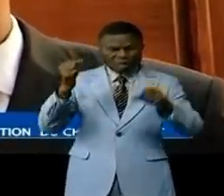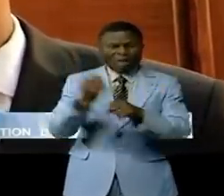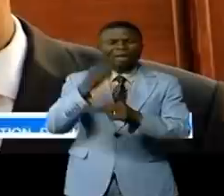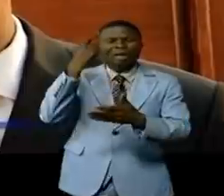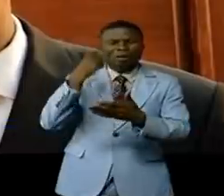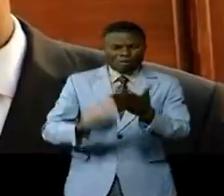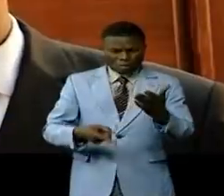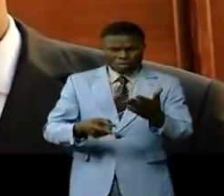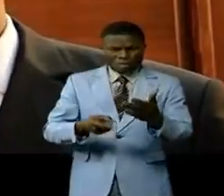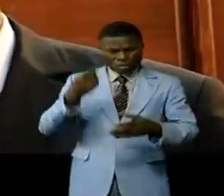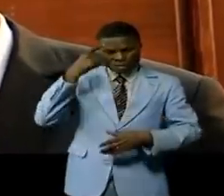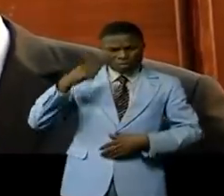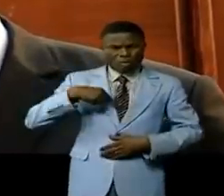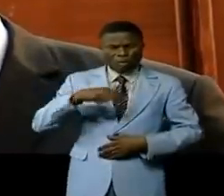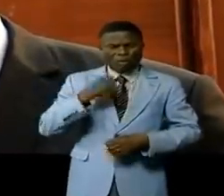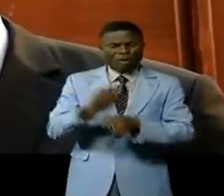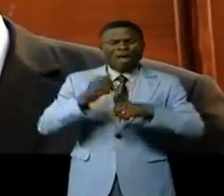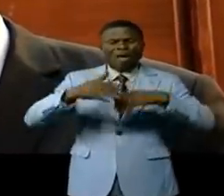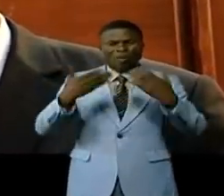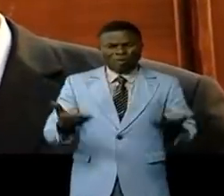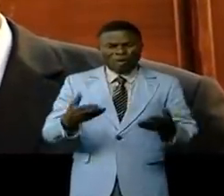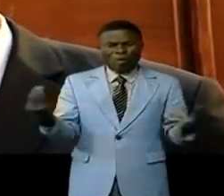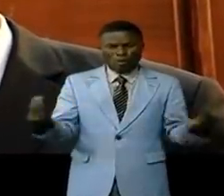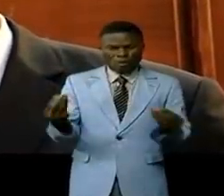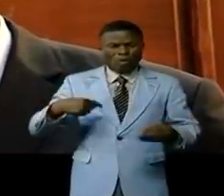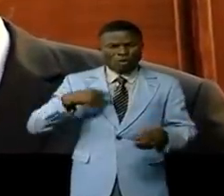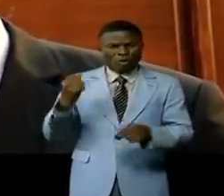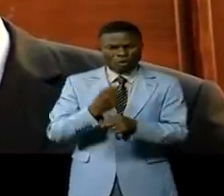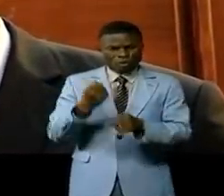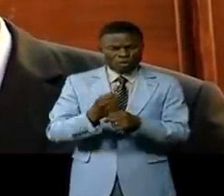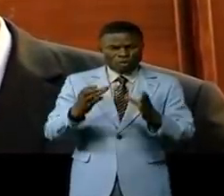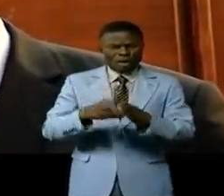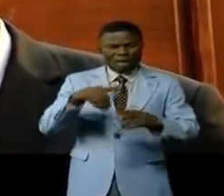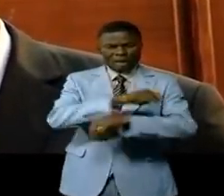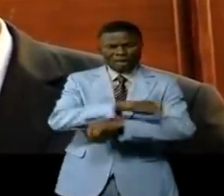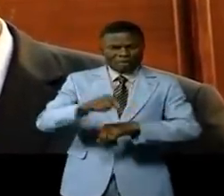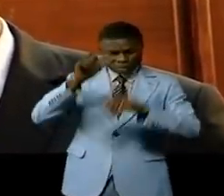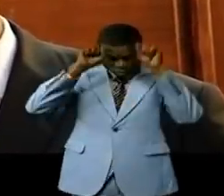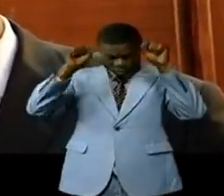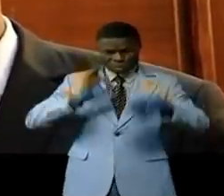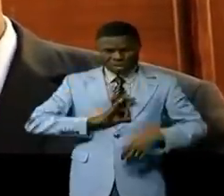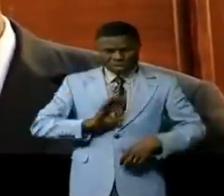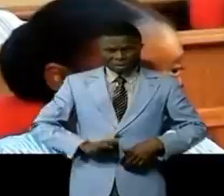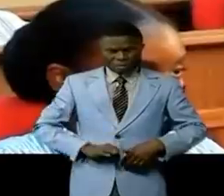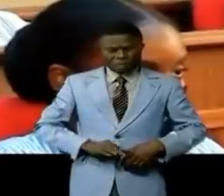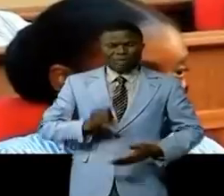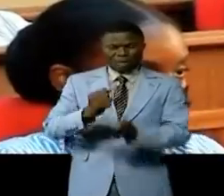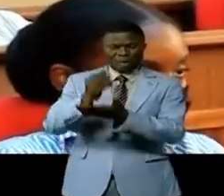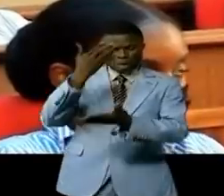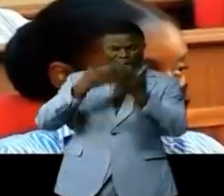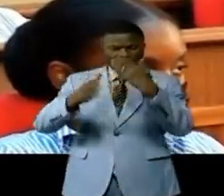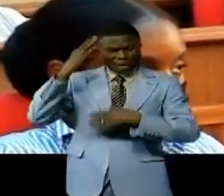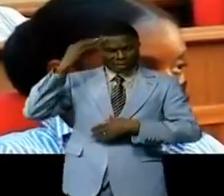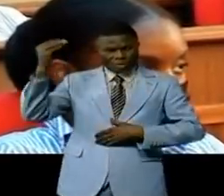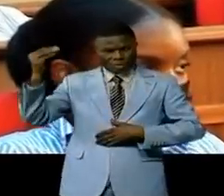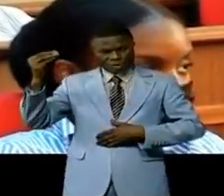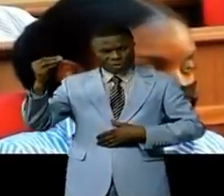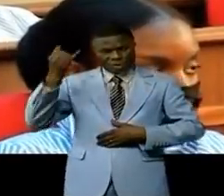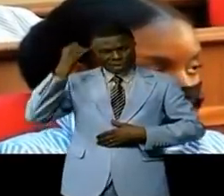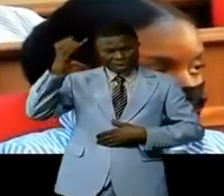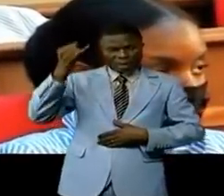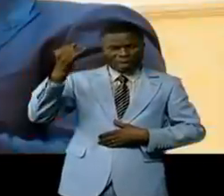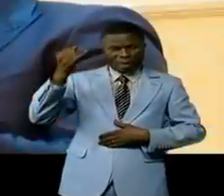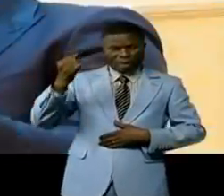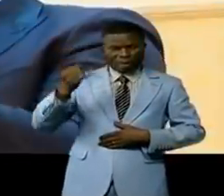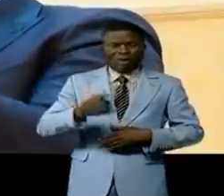qui nous sommes, comment nous travaillons et pourquoi nous travaillons de cette manière-là. Ça permet, dans cet échange, ce partage de sens et ce partage